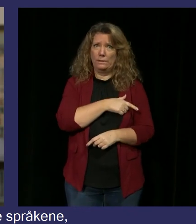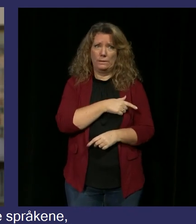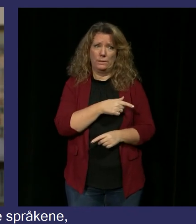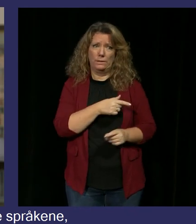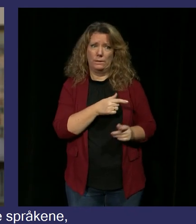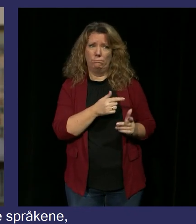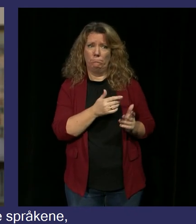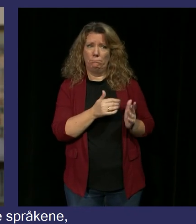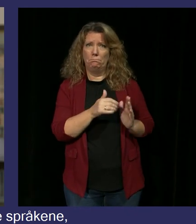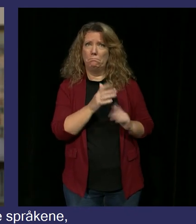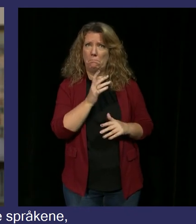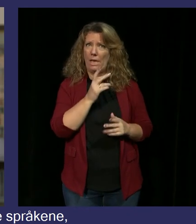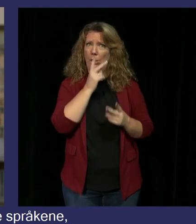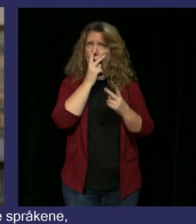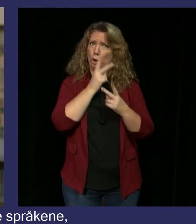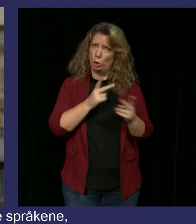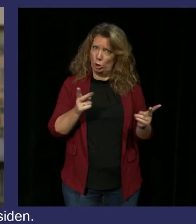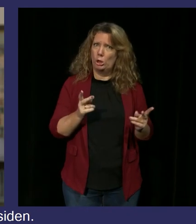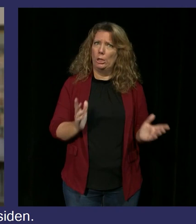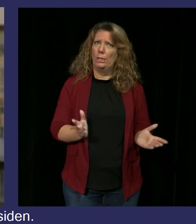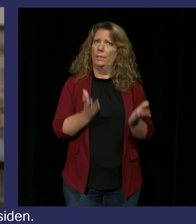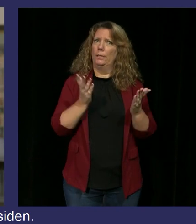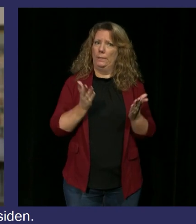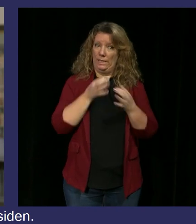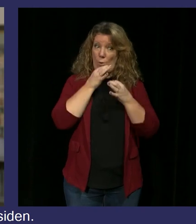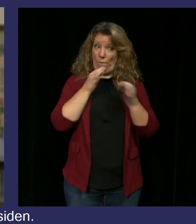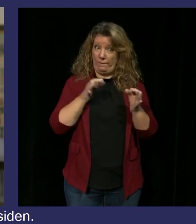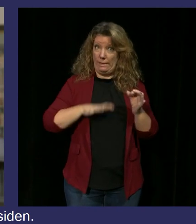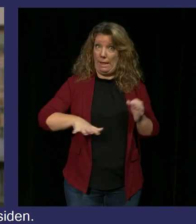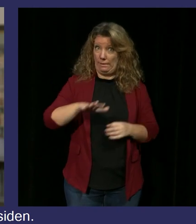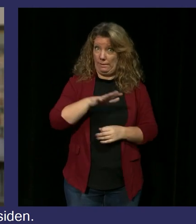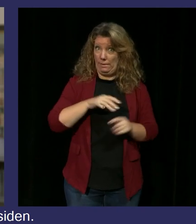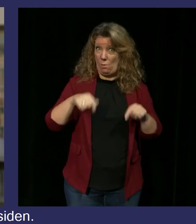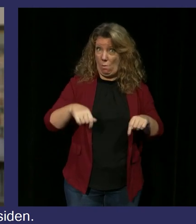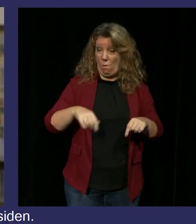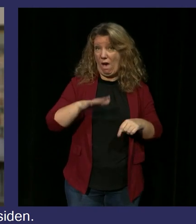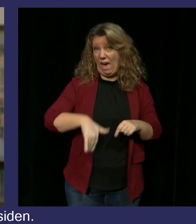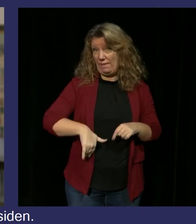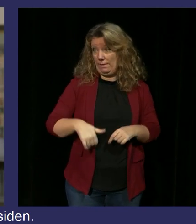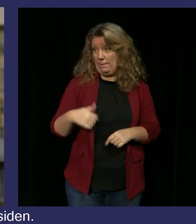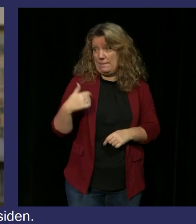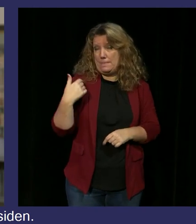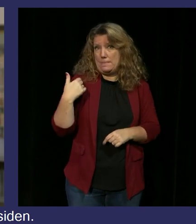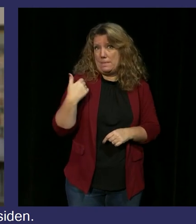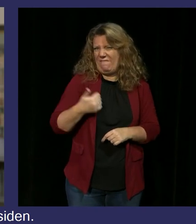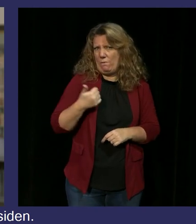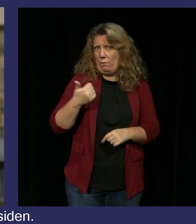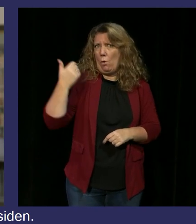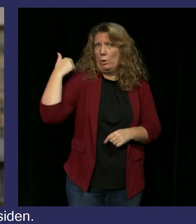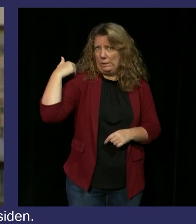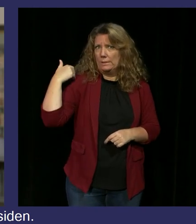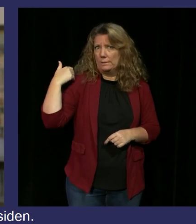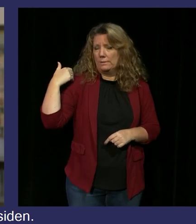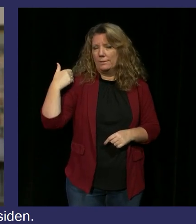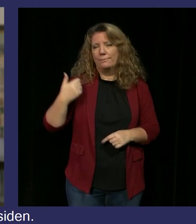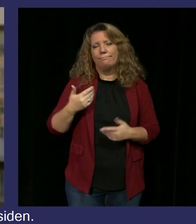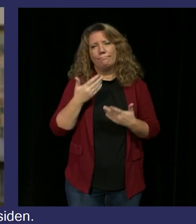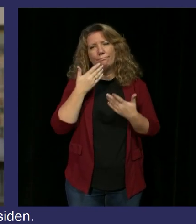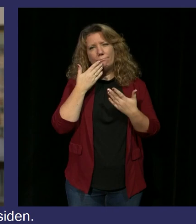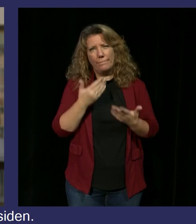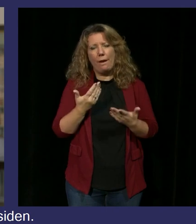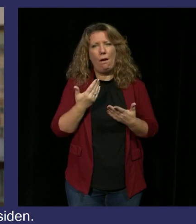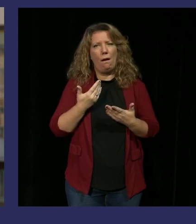synlig i offentligheten nå enn det var bare for noen år siden. Og det er gode